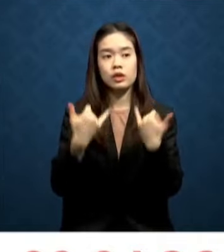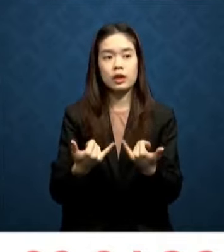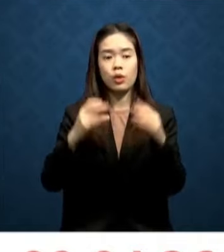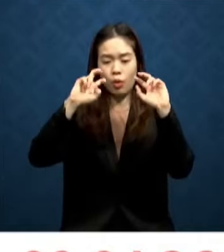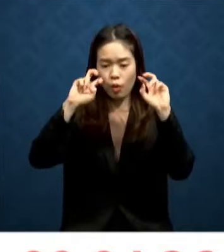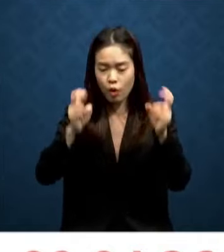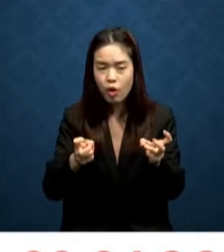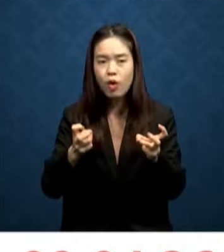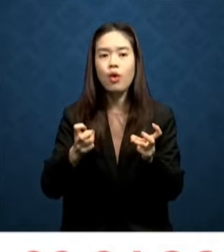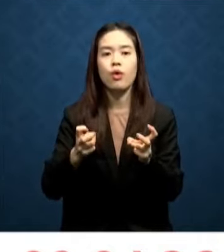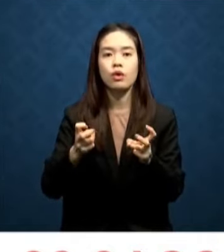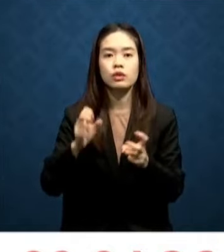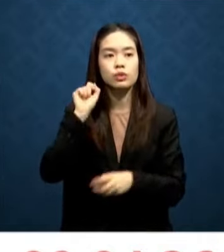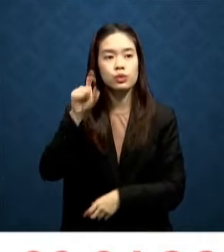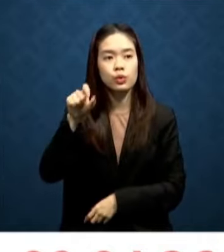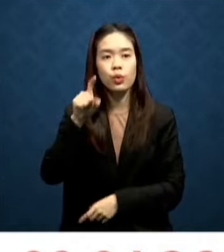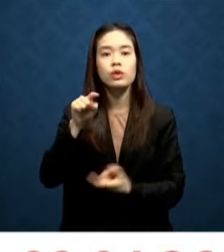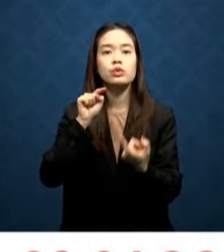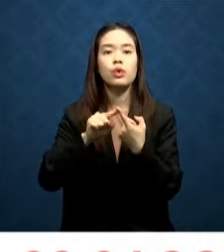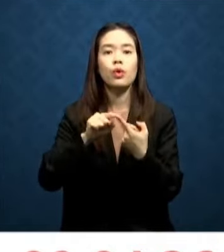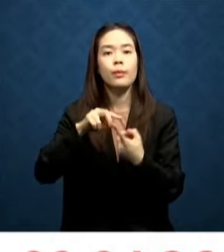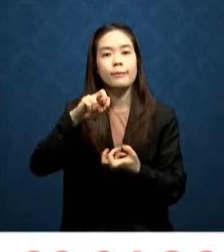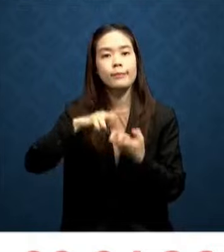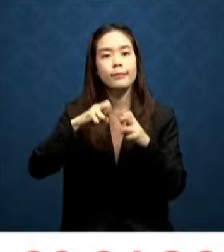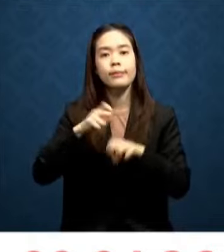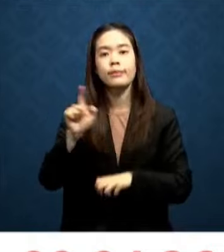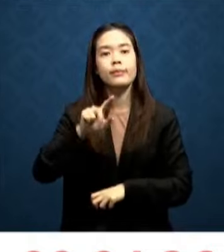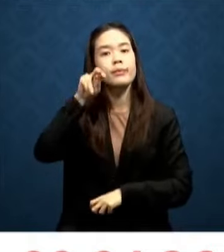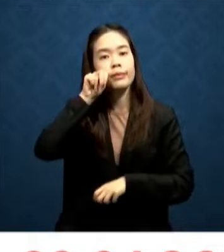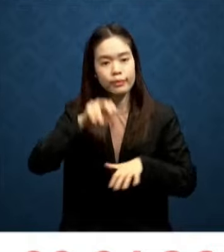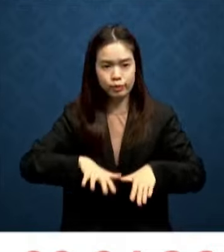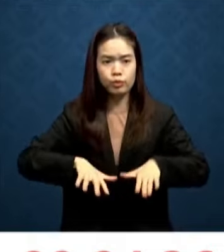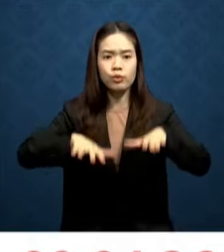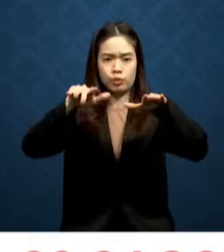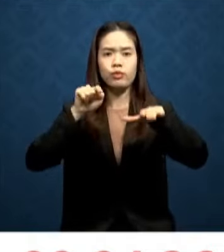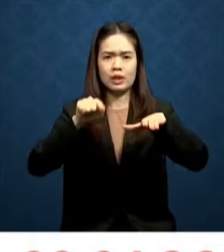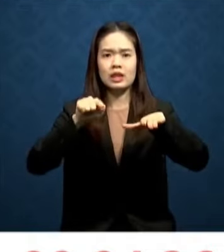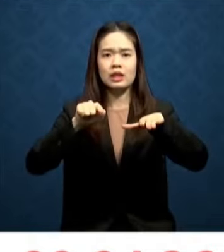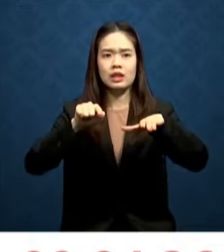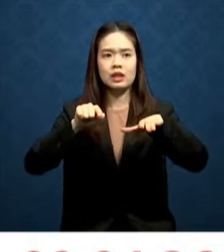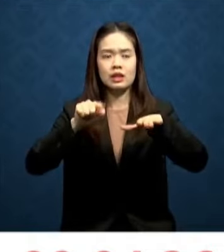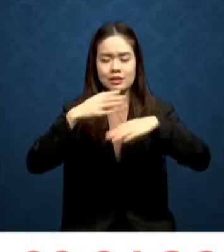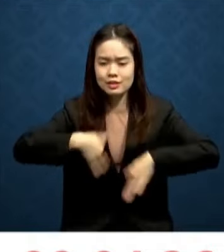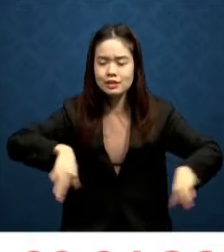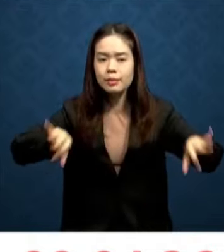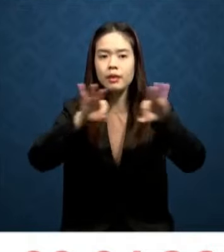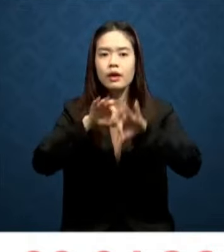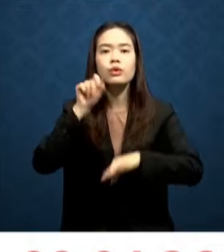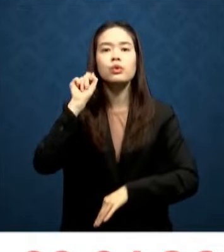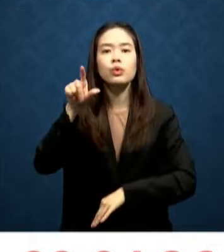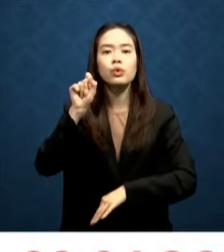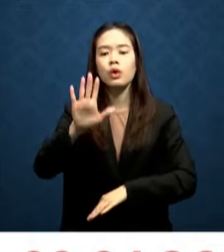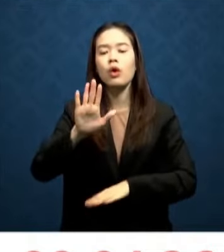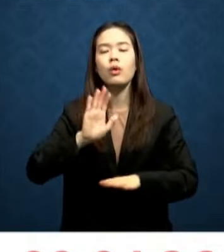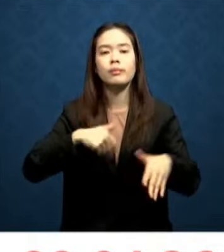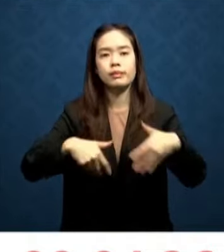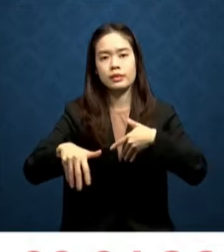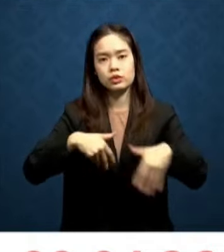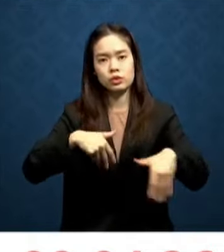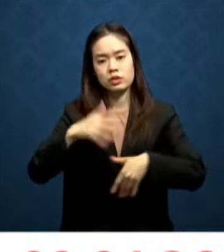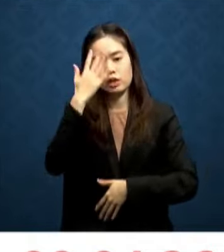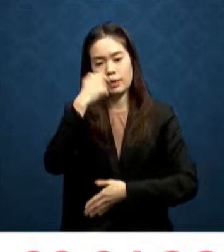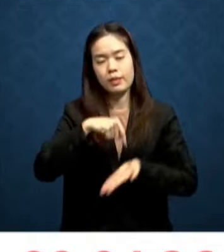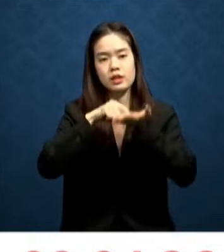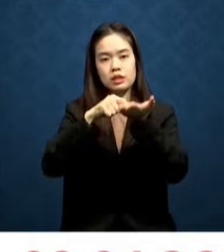จริงๆที่ความเดือดร้อนของประชาชนจริงๆคือเรื่องน้ําท่วมนะครับอันนี้คือเรื่องเร่งด่วนจริงๆทำไมไม่เสนอเรื่องนี้กันก่อนนะครับแล้วอีกอย่าง